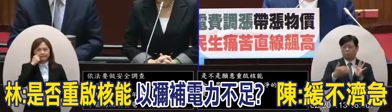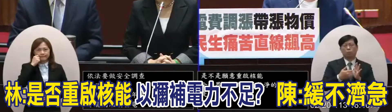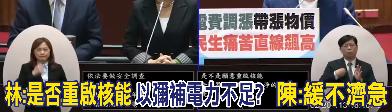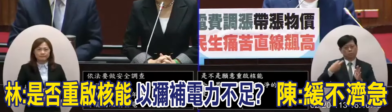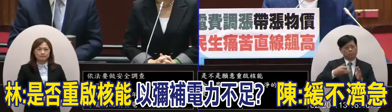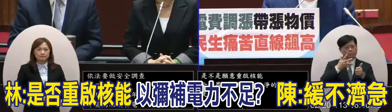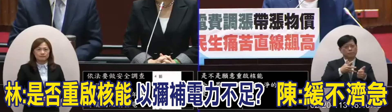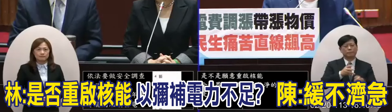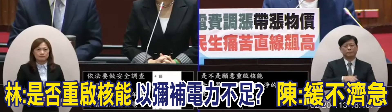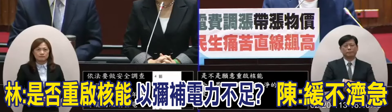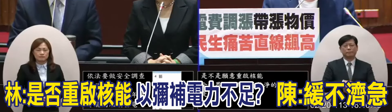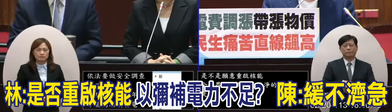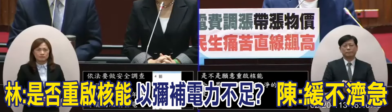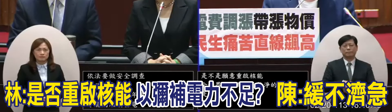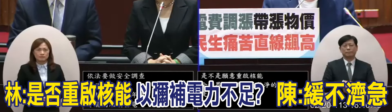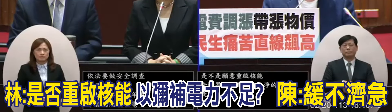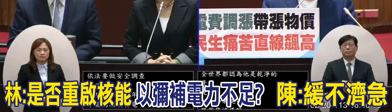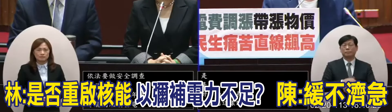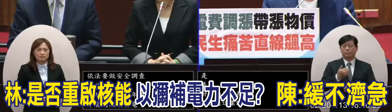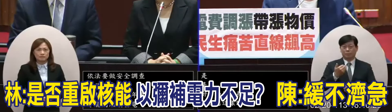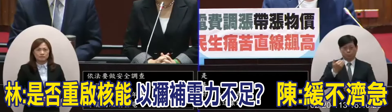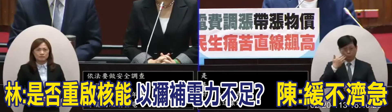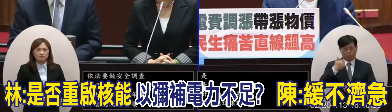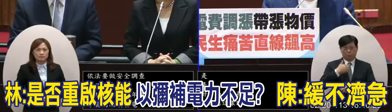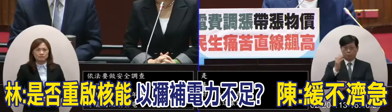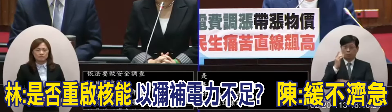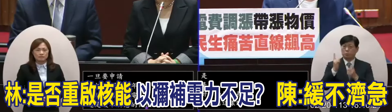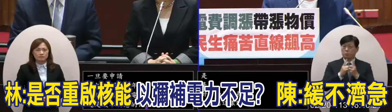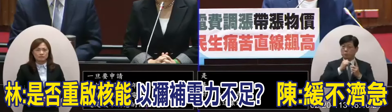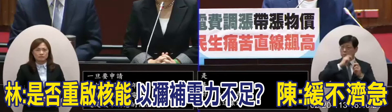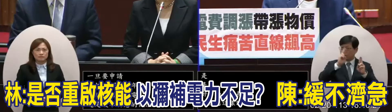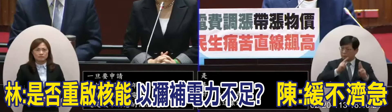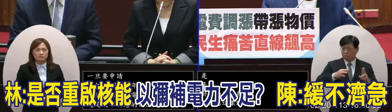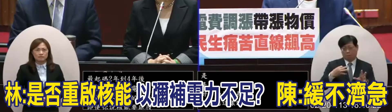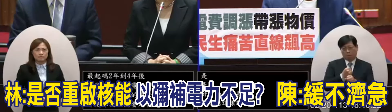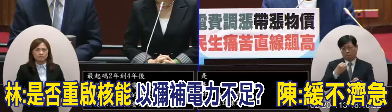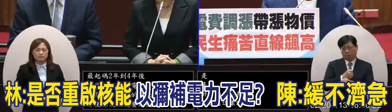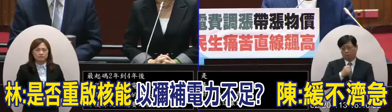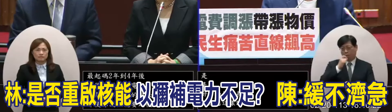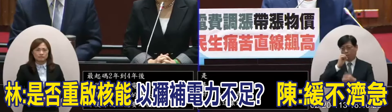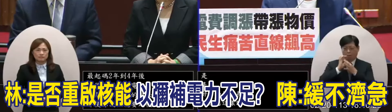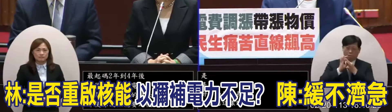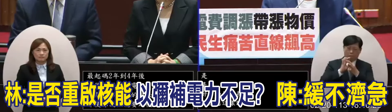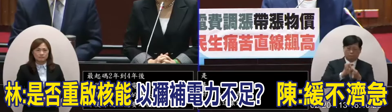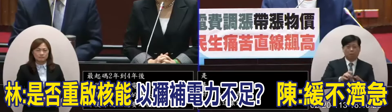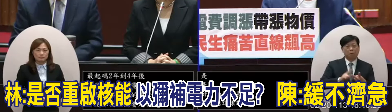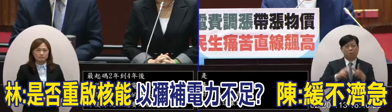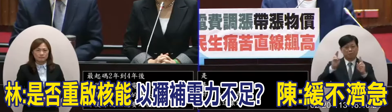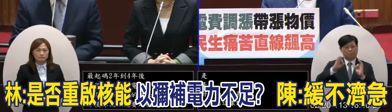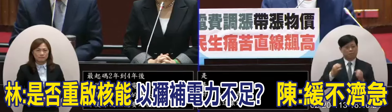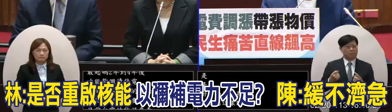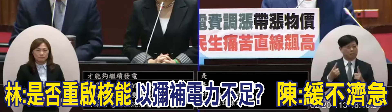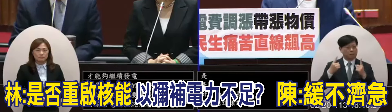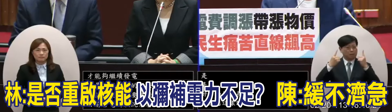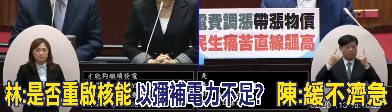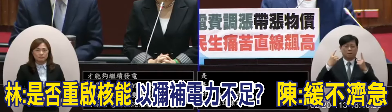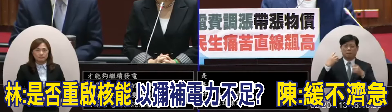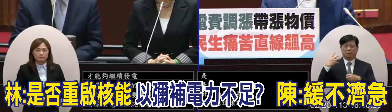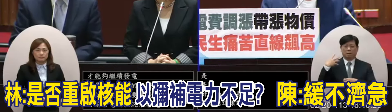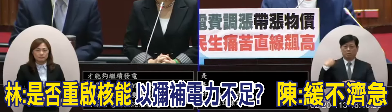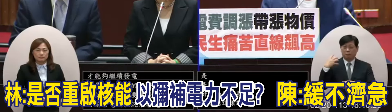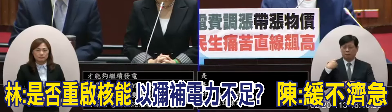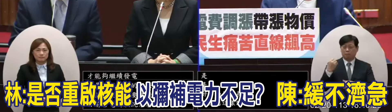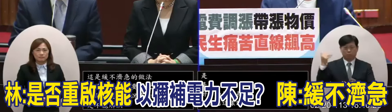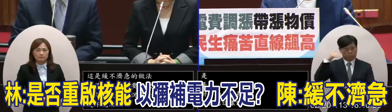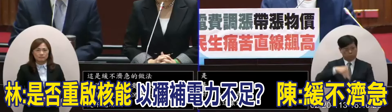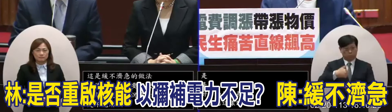哈。那对于这个我们政府啊，对于台电持续亏损啊，或者电价一直上涨啊，那到底